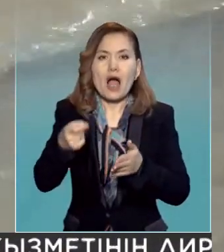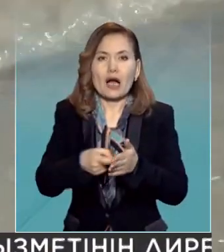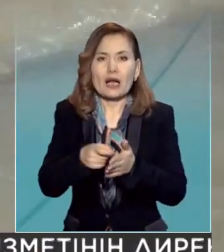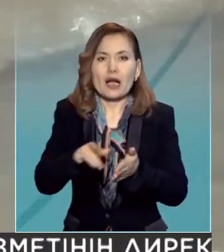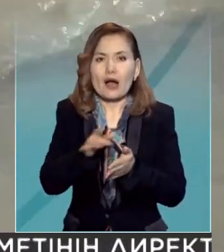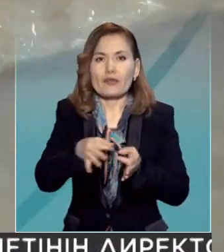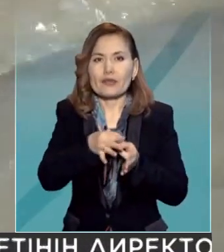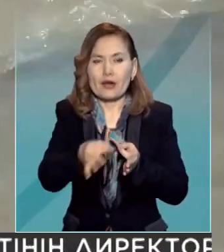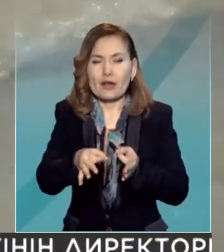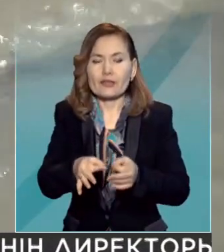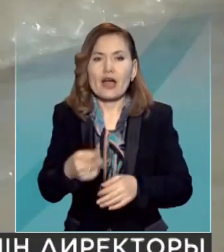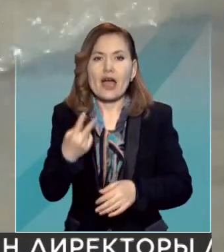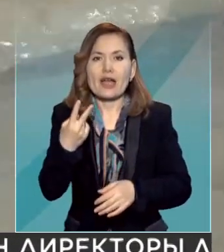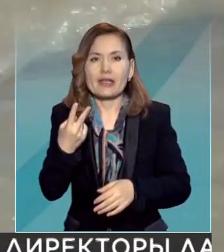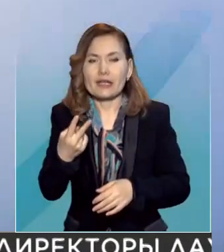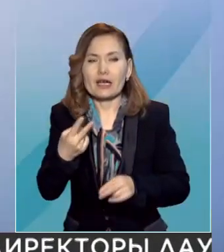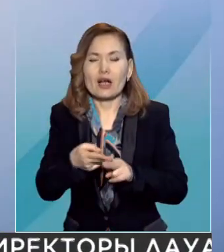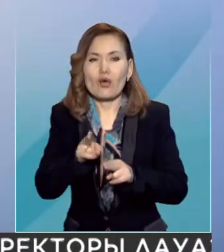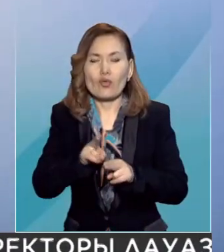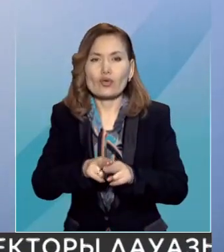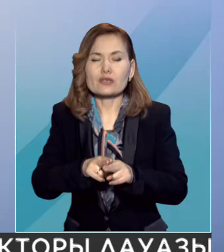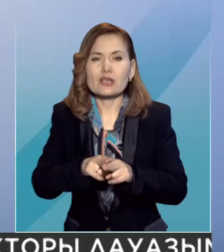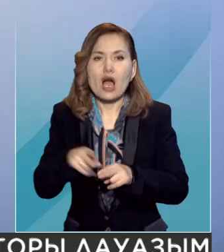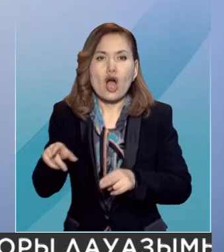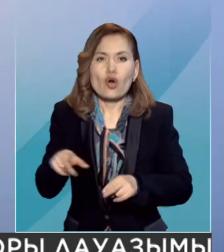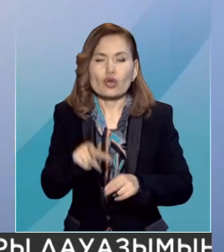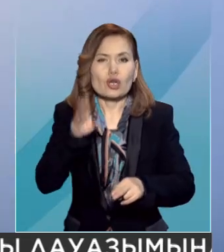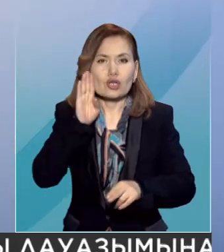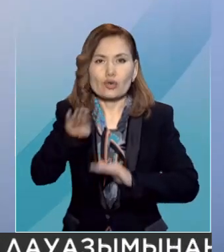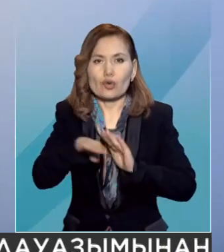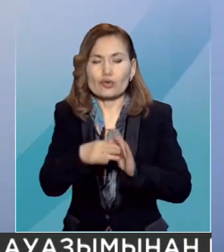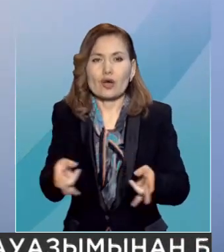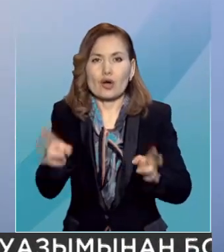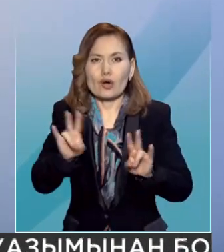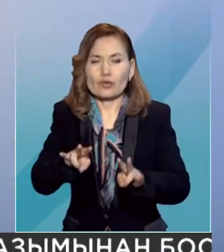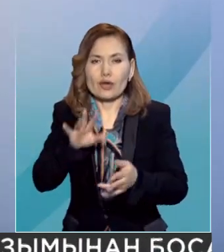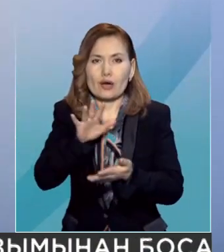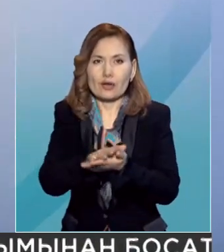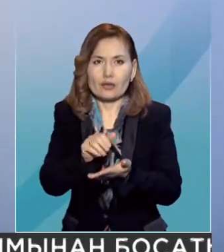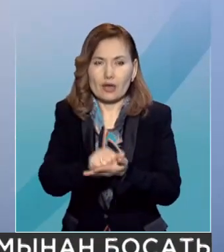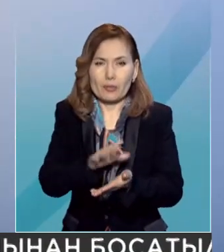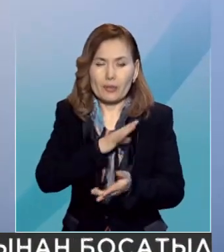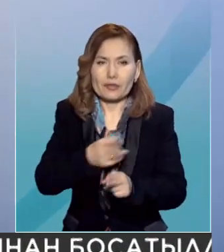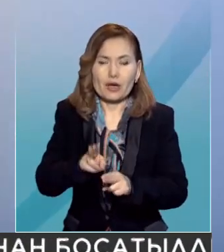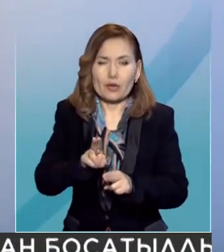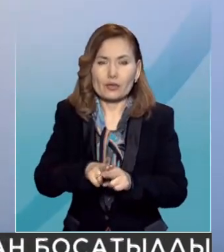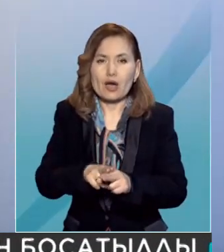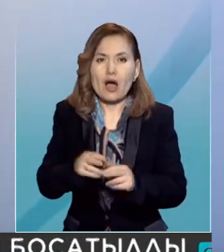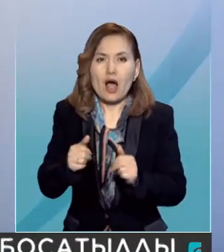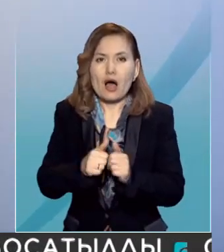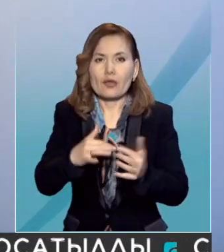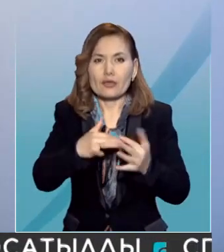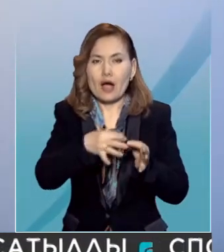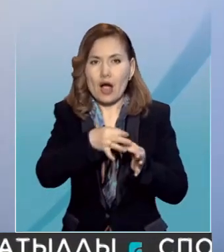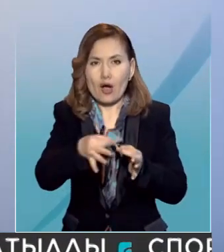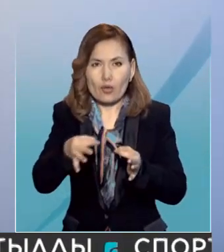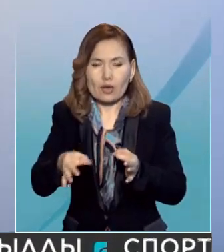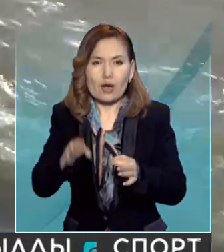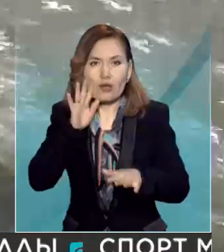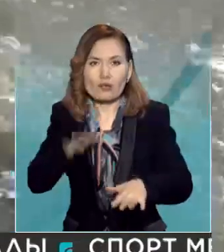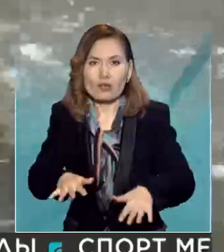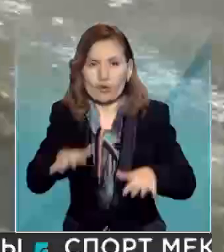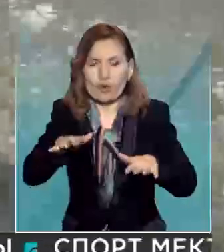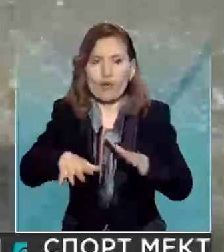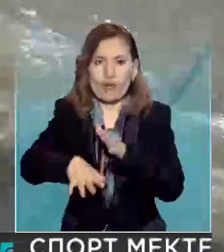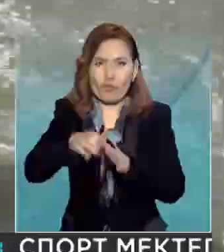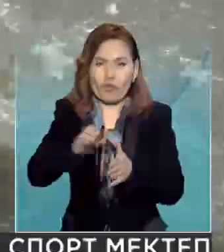бойында екі учаскеде су жүрген болатын. Ол Петровка және Ботағара елді мекендерінің тұсында. Таңертеңгілік ахуал тұрақталды,